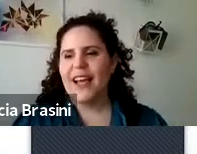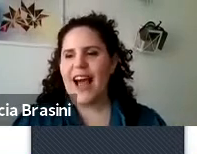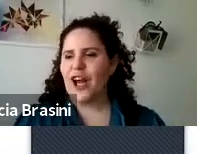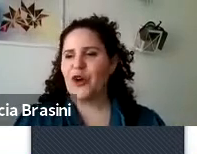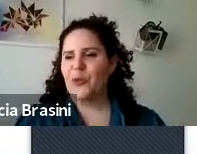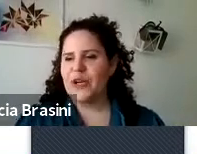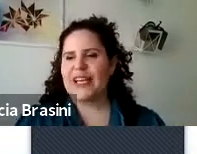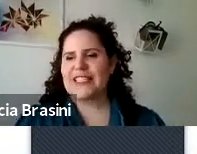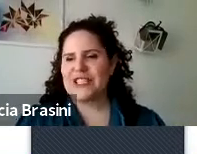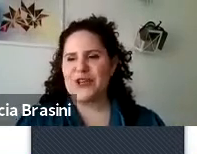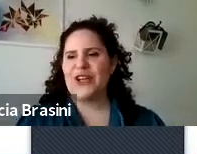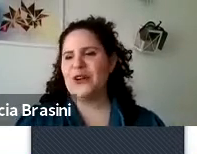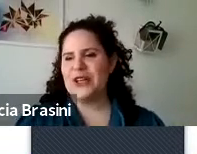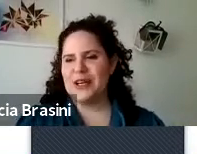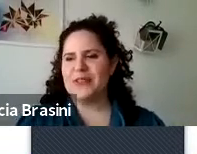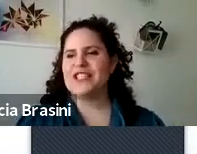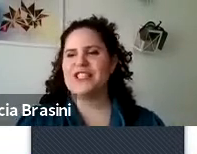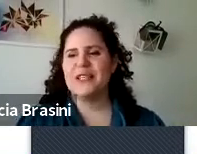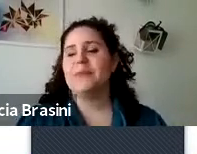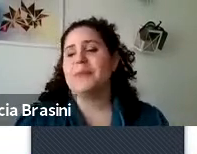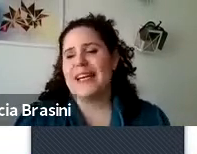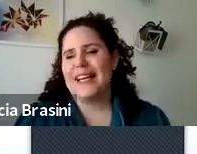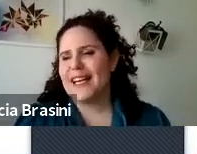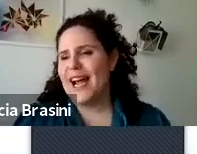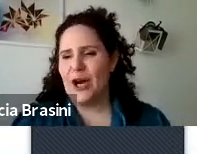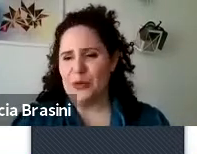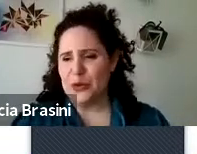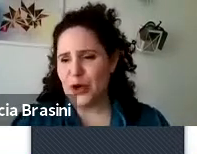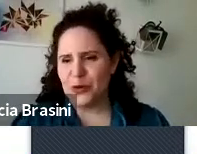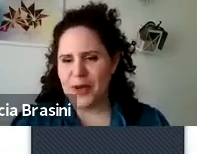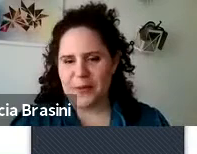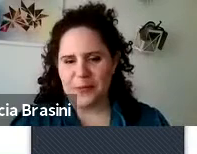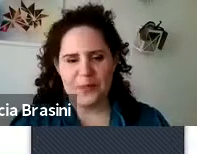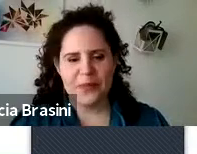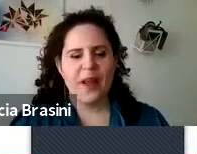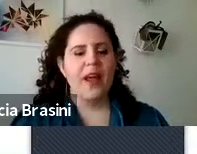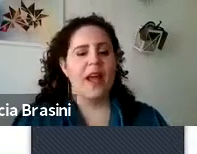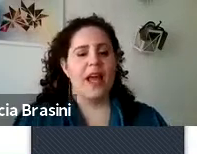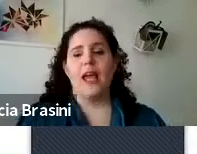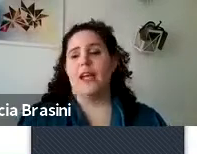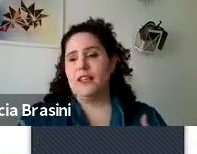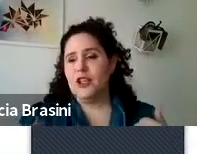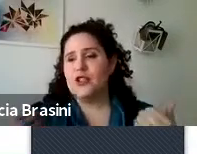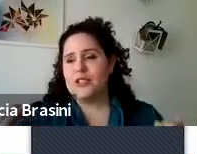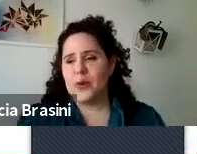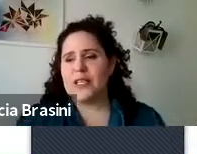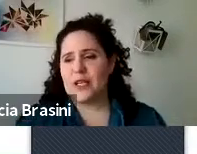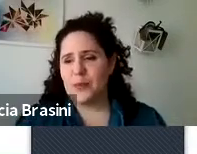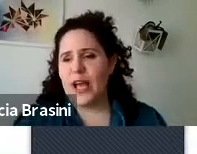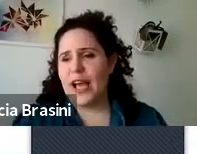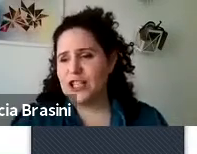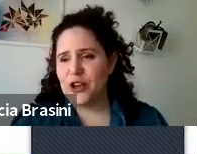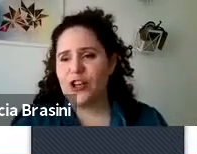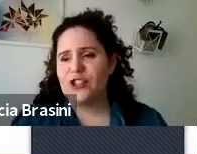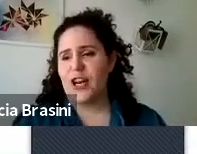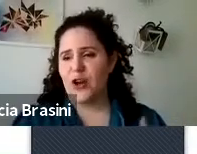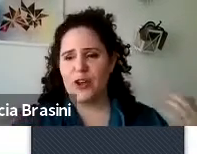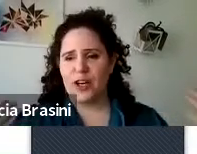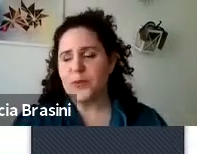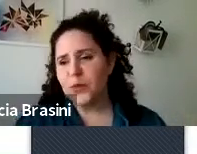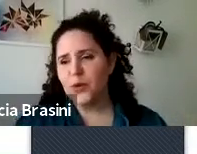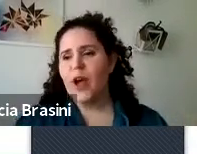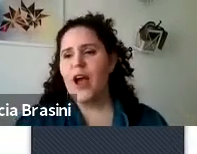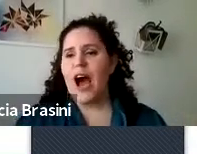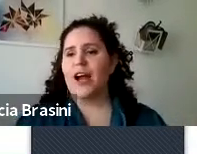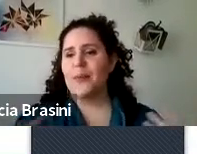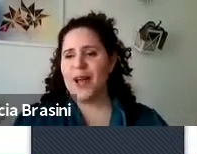porte alla comunicazione con gli amici in maniera autonoma. E di conseguenza poi anche i social